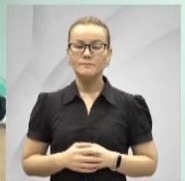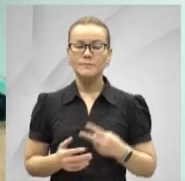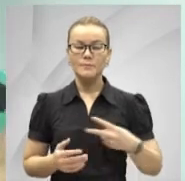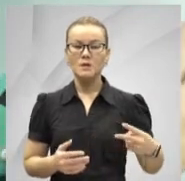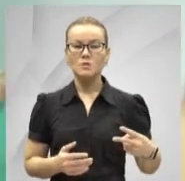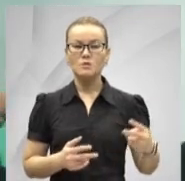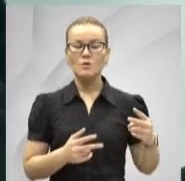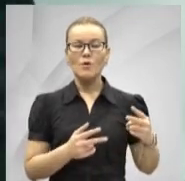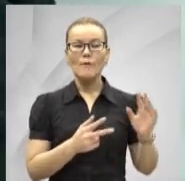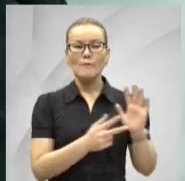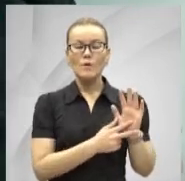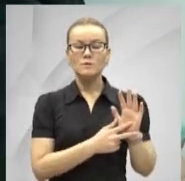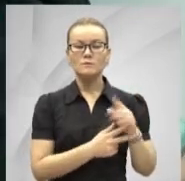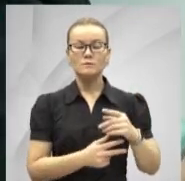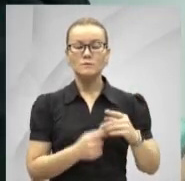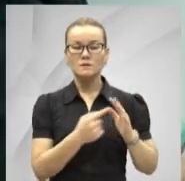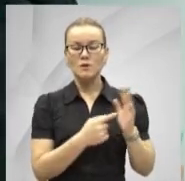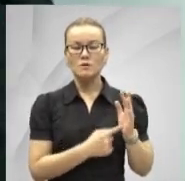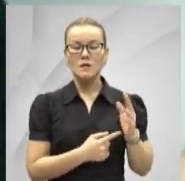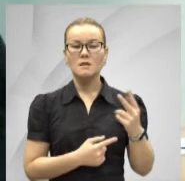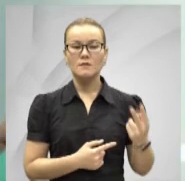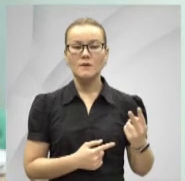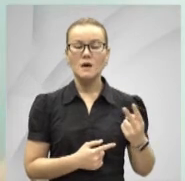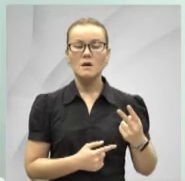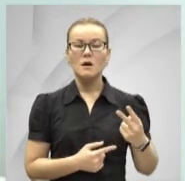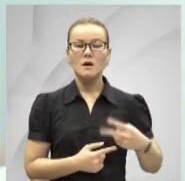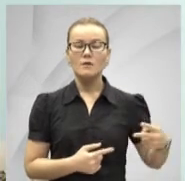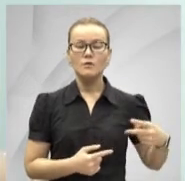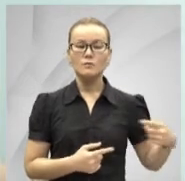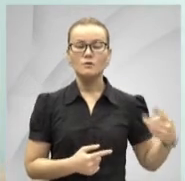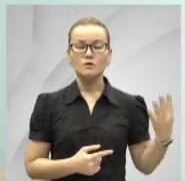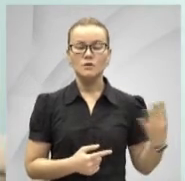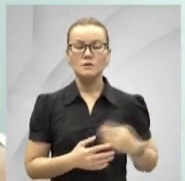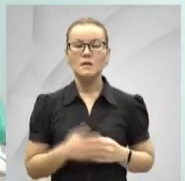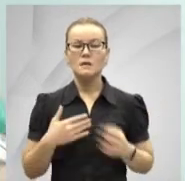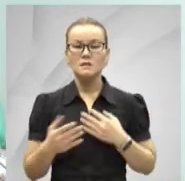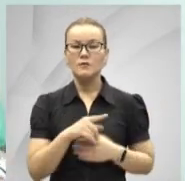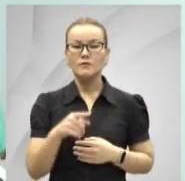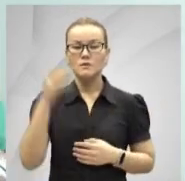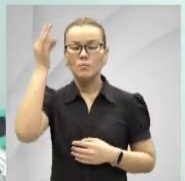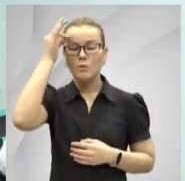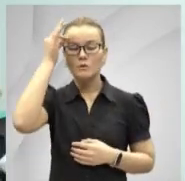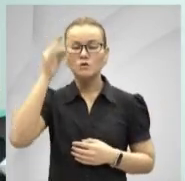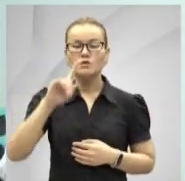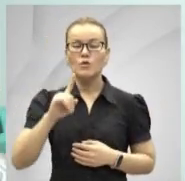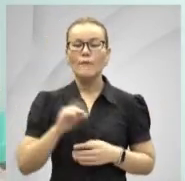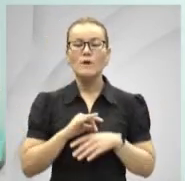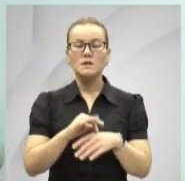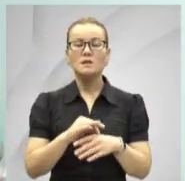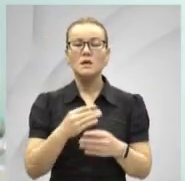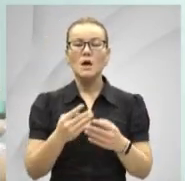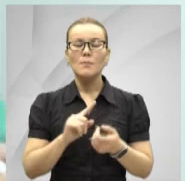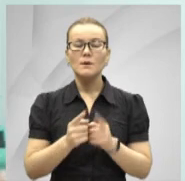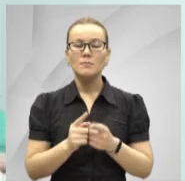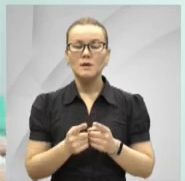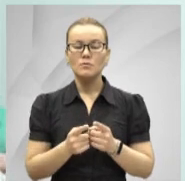Минус 8 деленное на 2 равно минус 4. Но если вы вспомните, что мы вводили переменную t,